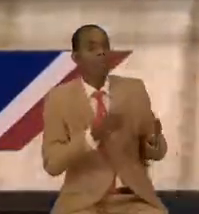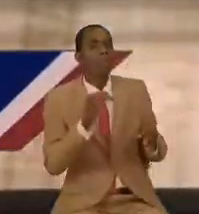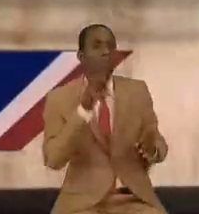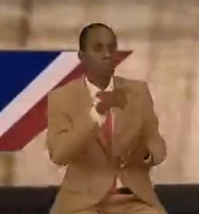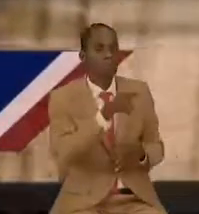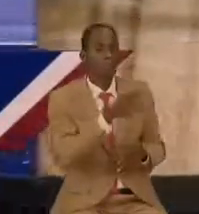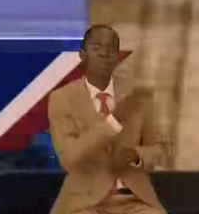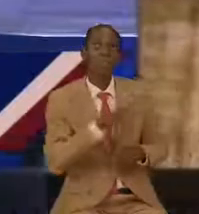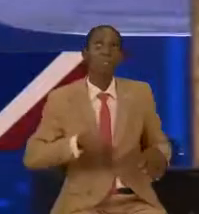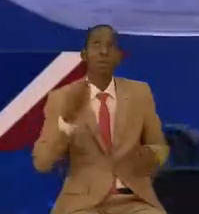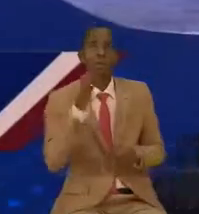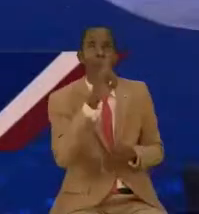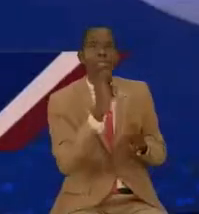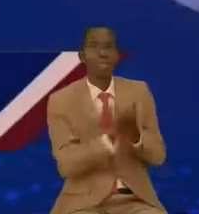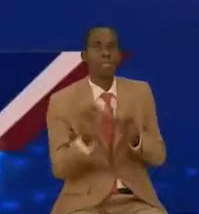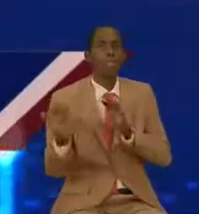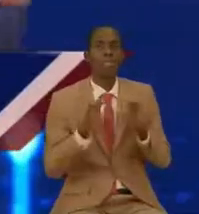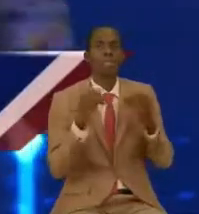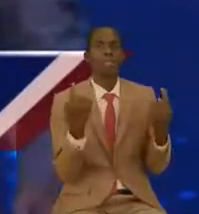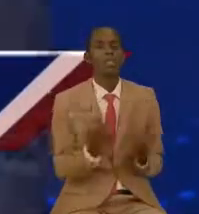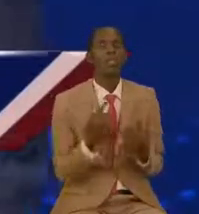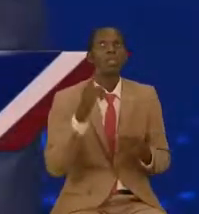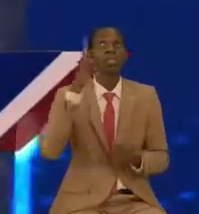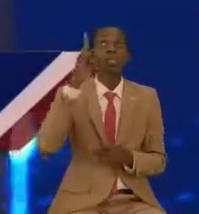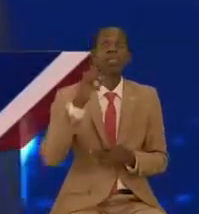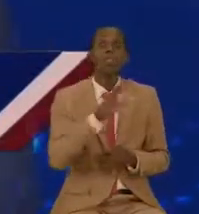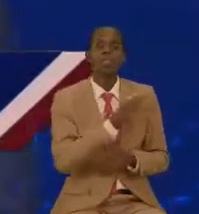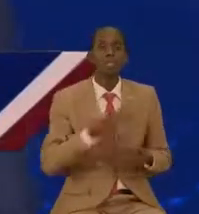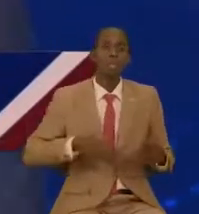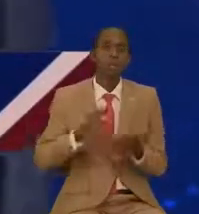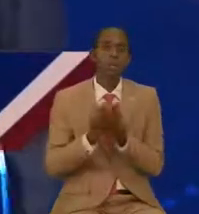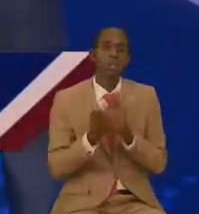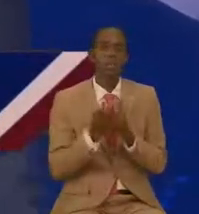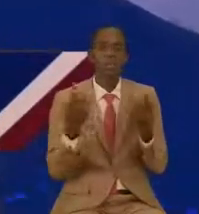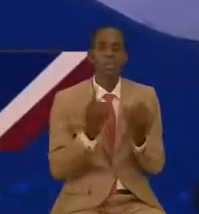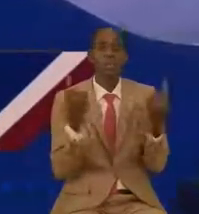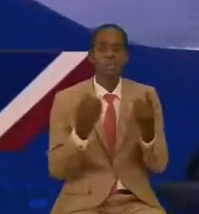qui a commis nos péchés. Il est devenu péché pour nous,